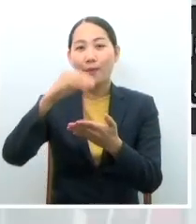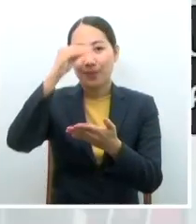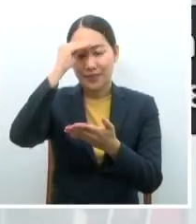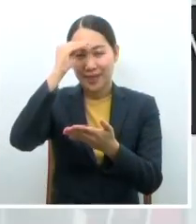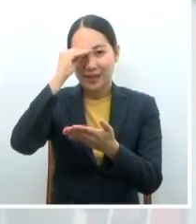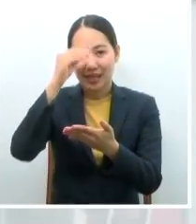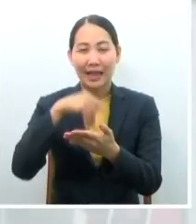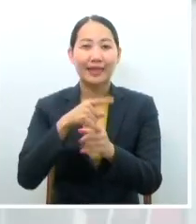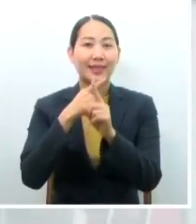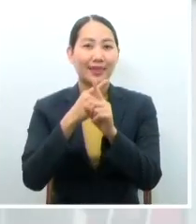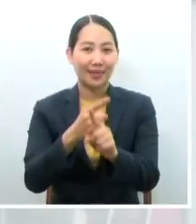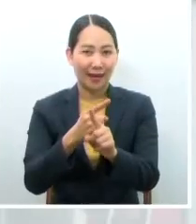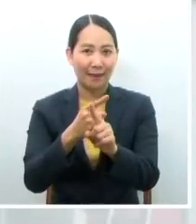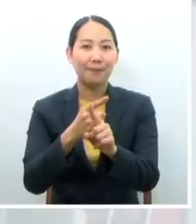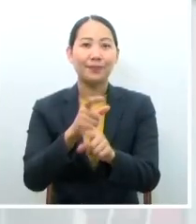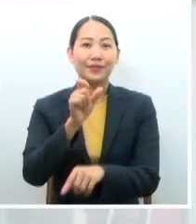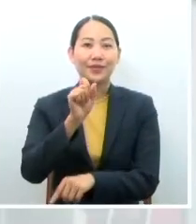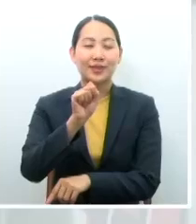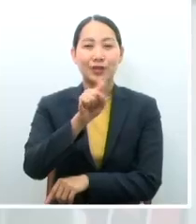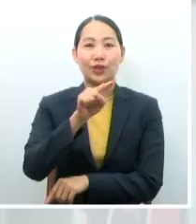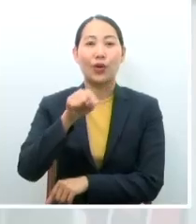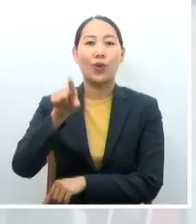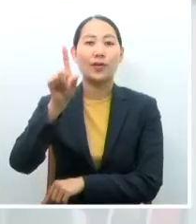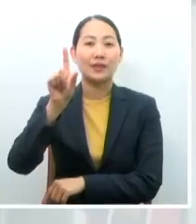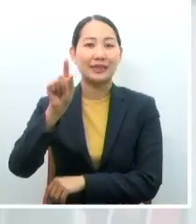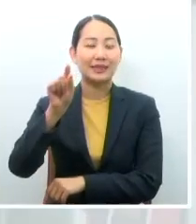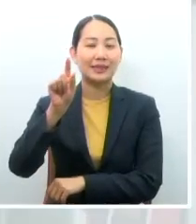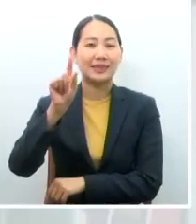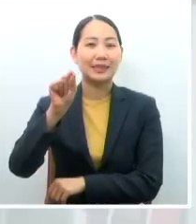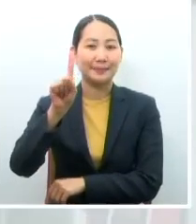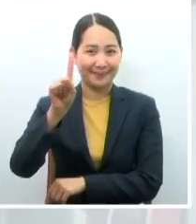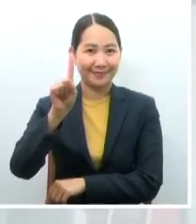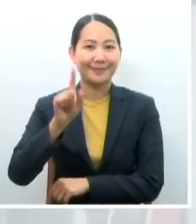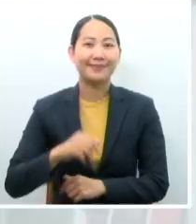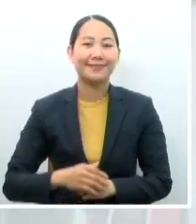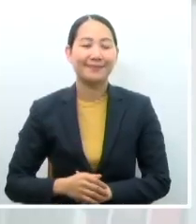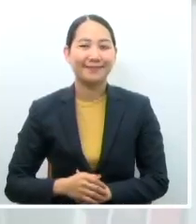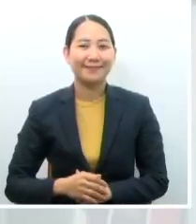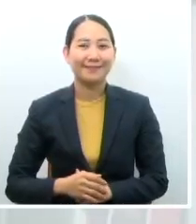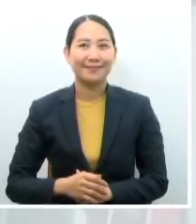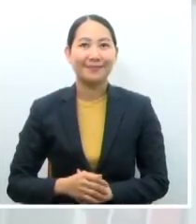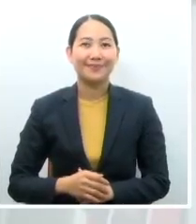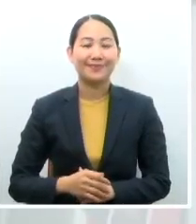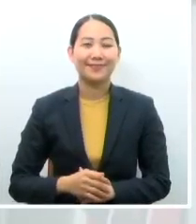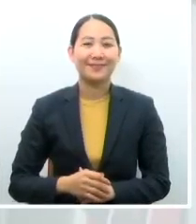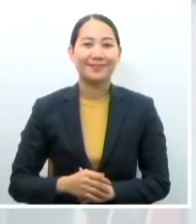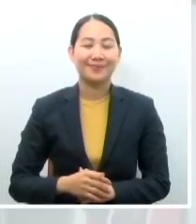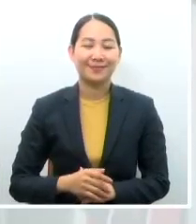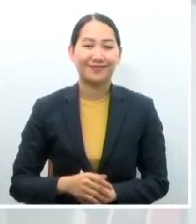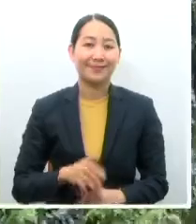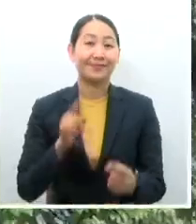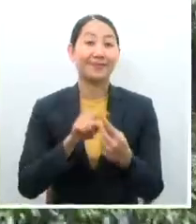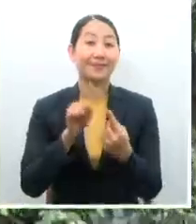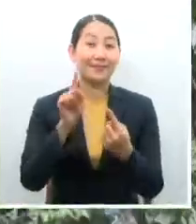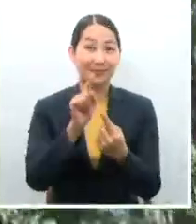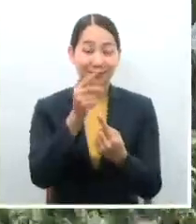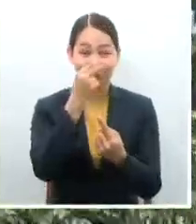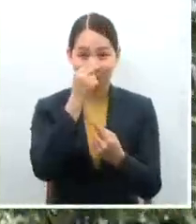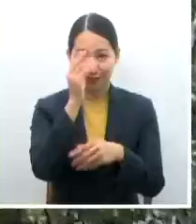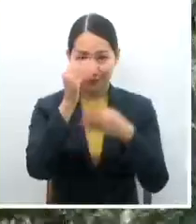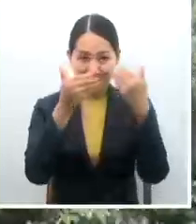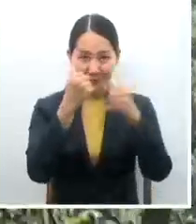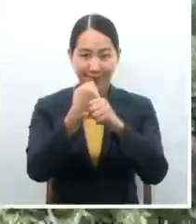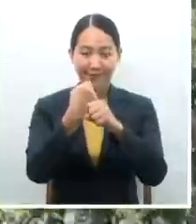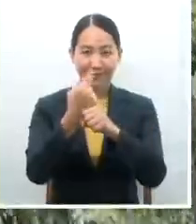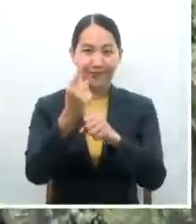ค่ะและเรานะคะมีประเด็นหลักที่สนใจอยากจะศึกษาอยู่2ประเด็นด้วยกันค่ะประเด็นแรกนะคะก็จะเป็นในเรื่องของวัตถุดิบหลักที่ใช้ในการทำทุเรียนกว